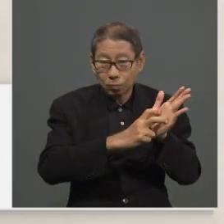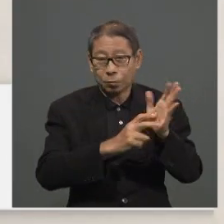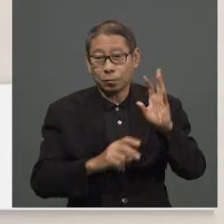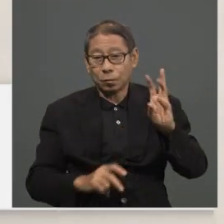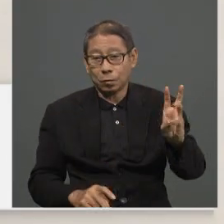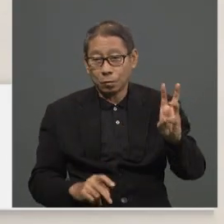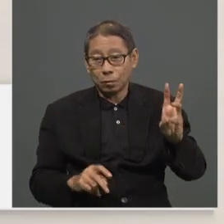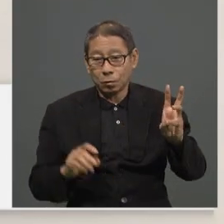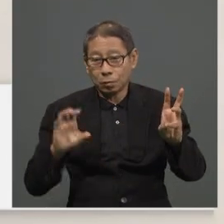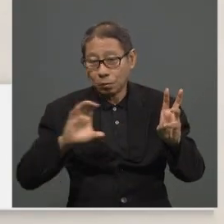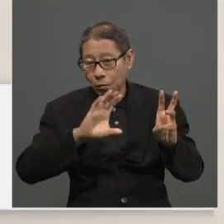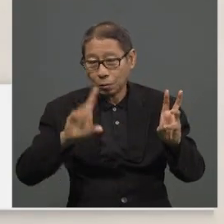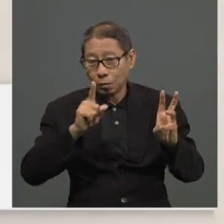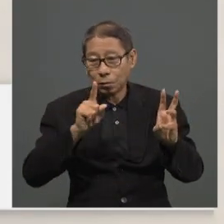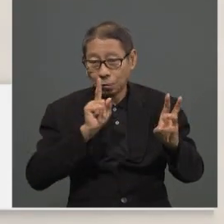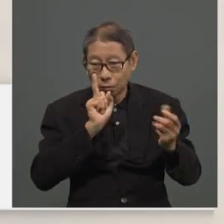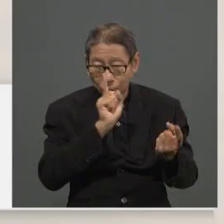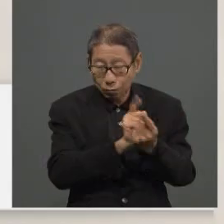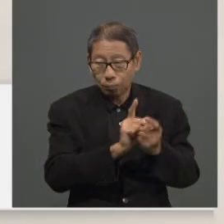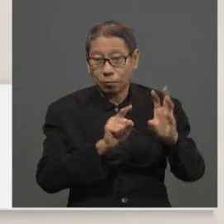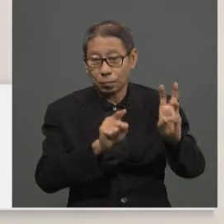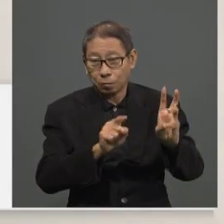ได้ตรวจสภาพรถเนี่ยก็พบ6ถังค่ะ